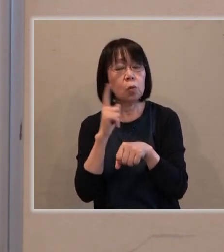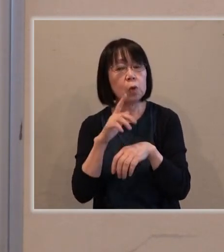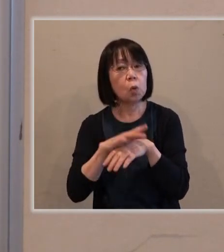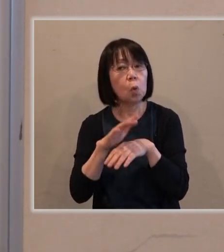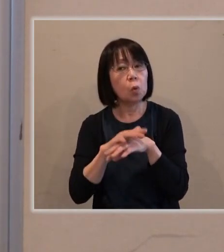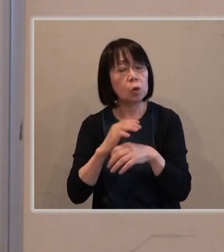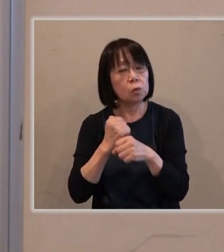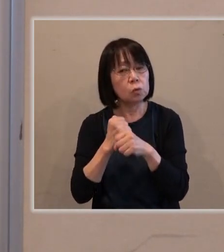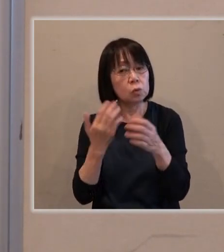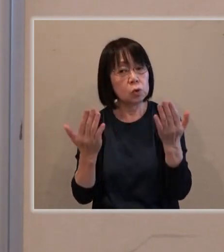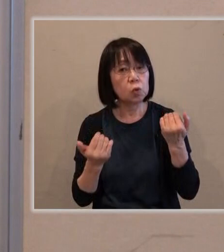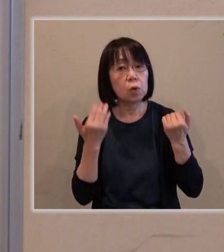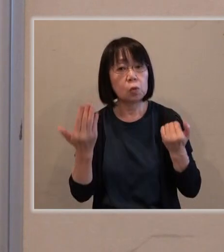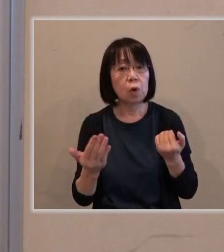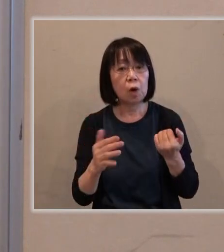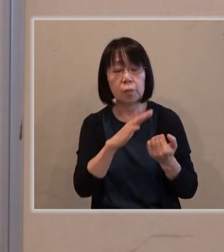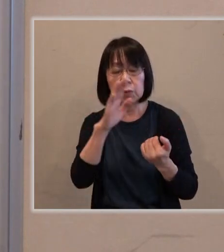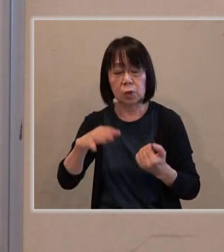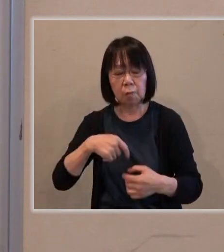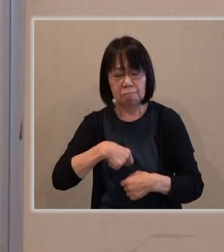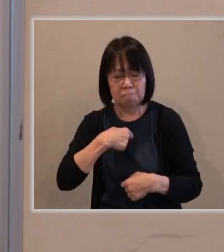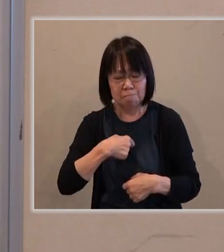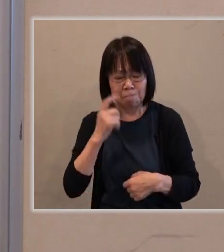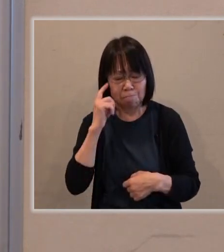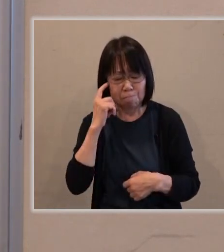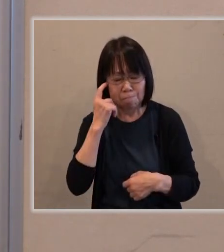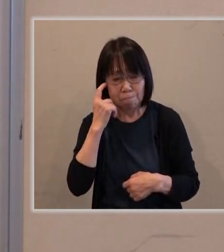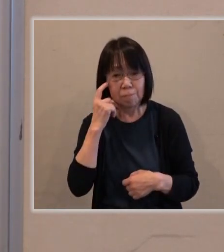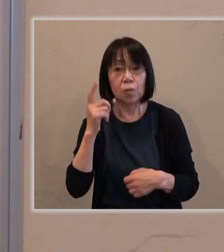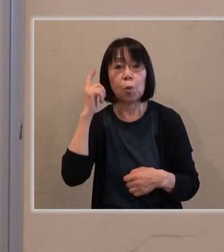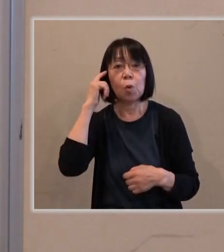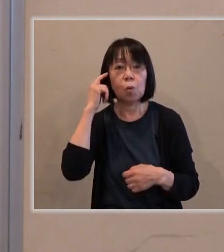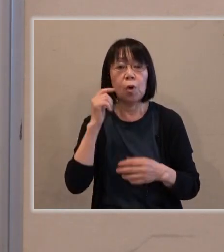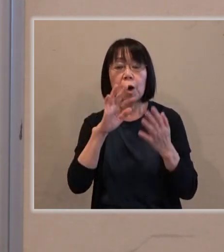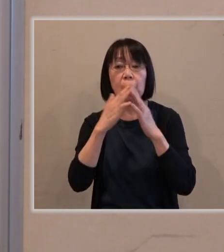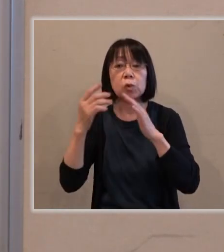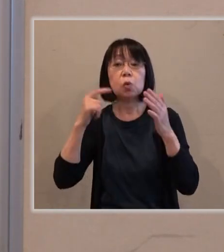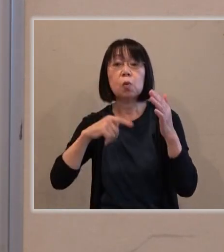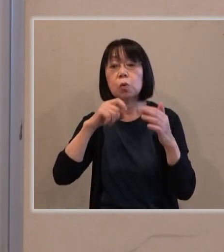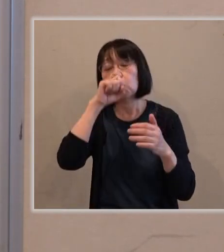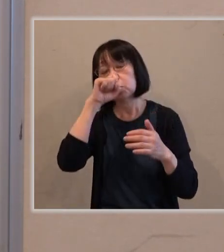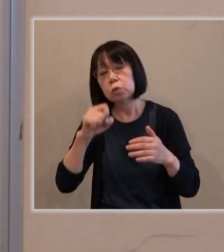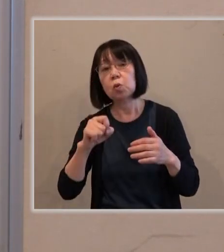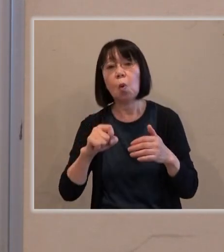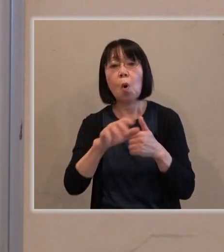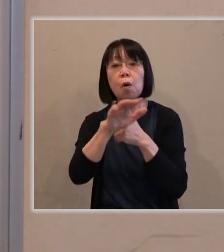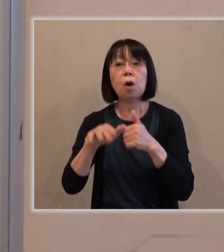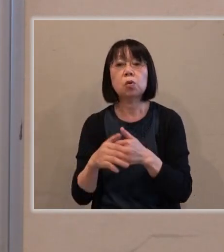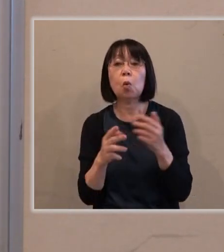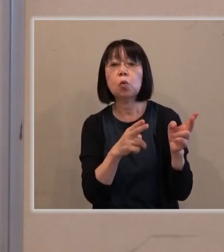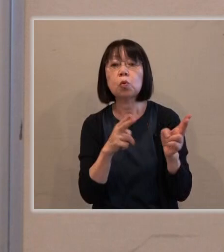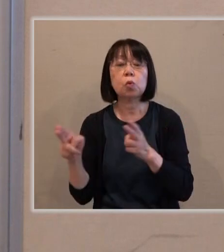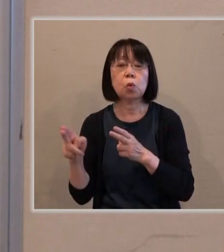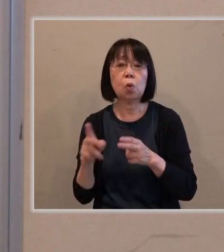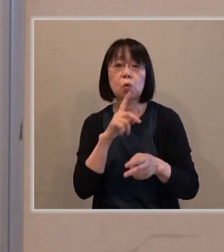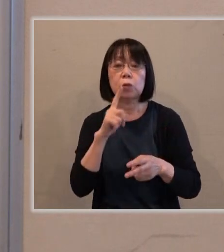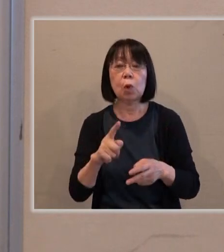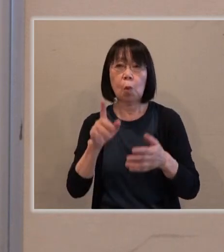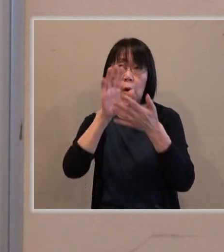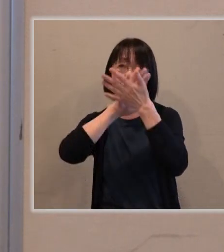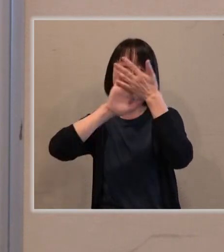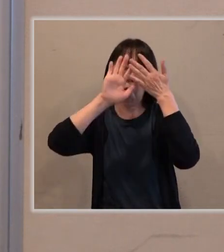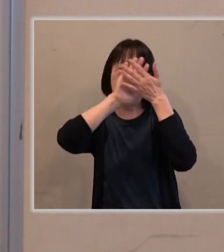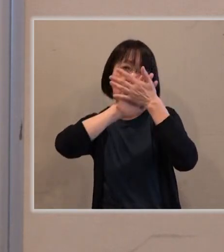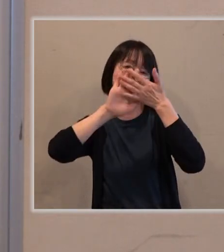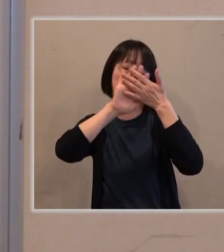を真剣にみんな考えると思うんですね。ただ街を良くしよう、街の環境を整えようって言っても漠然としてて、それ